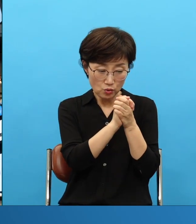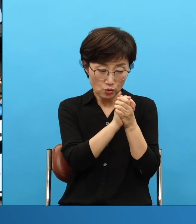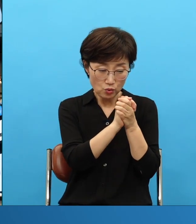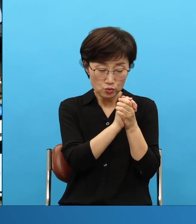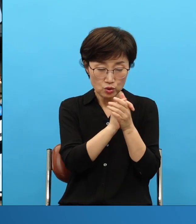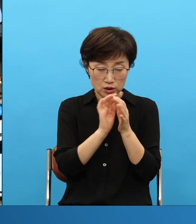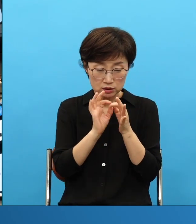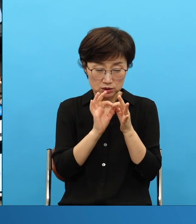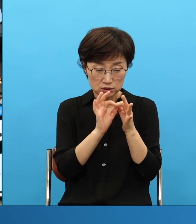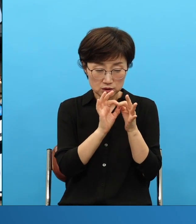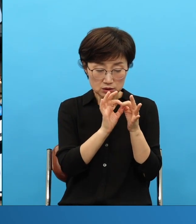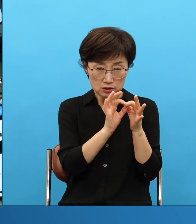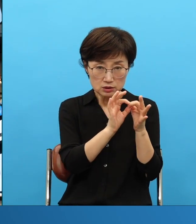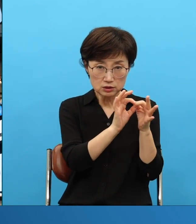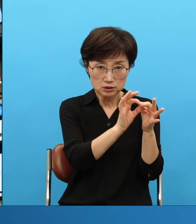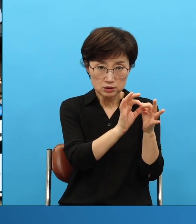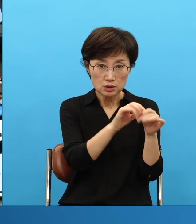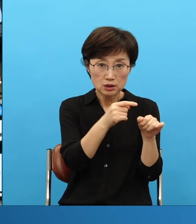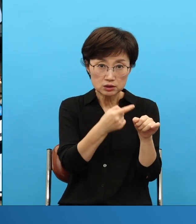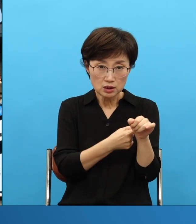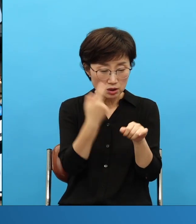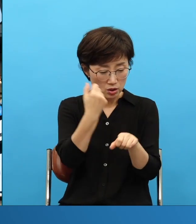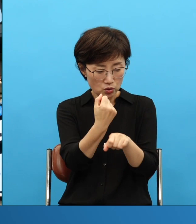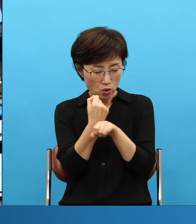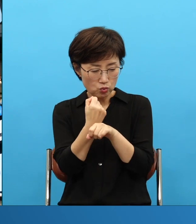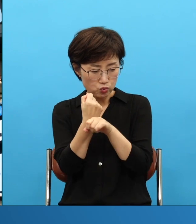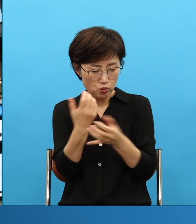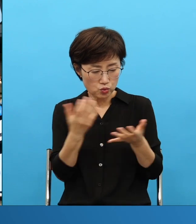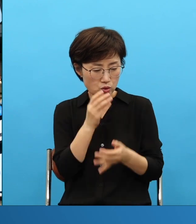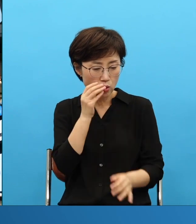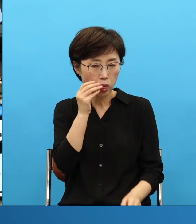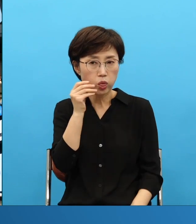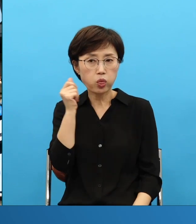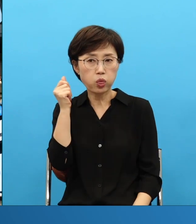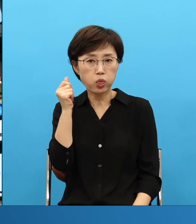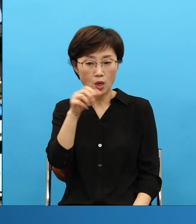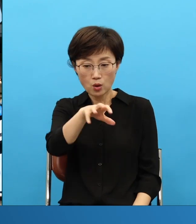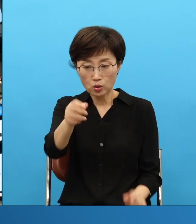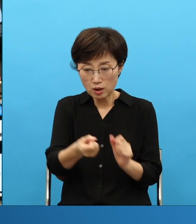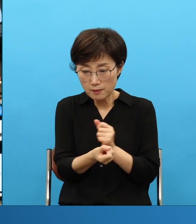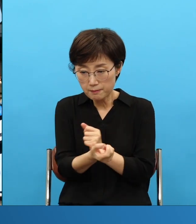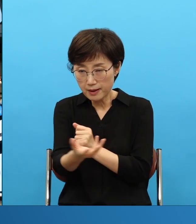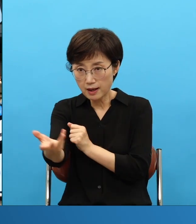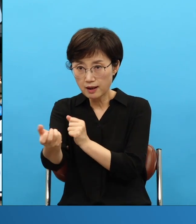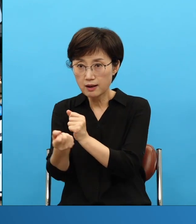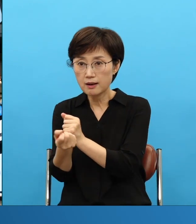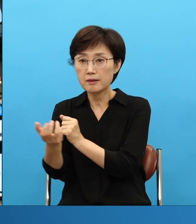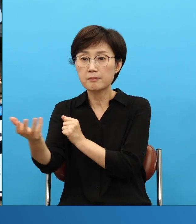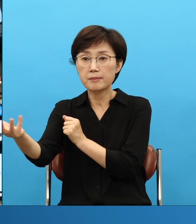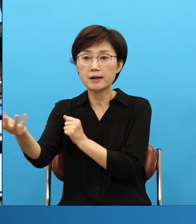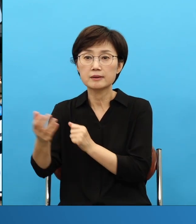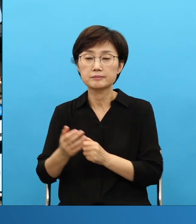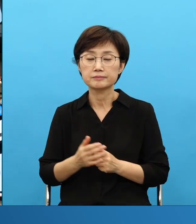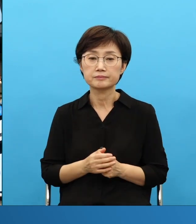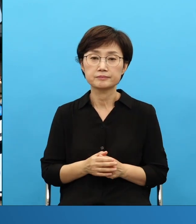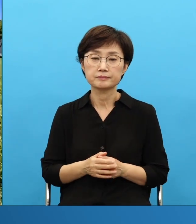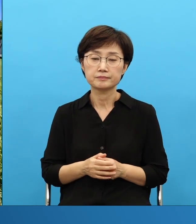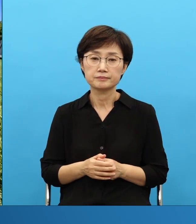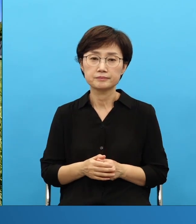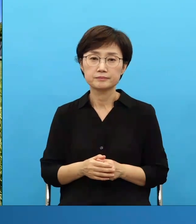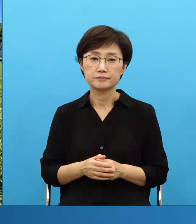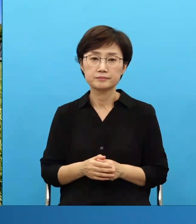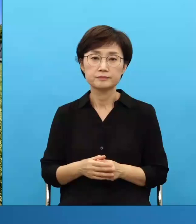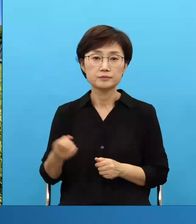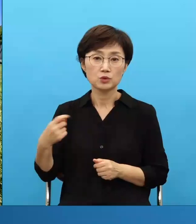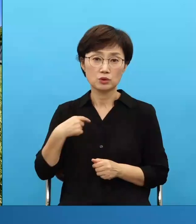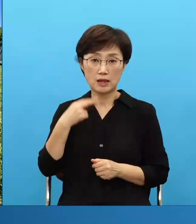답은 저희 연구 현장에도 자연스럽게 전달되고 연결되는 것을 확인하고 있습니다.